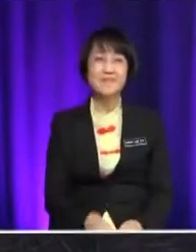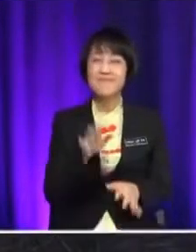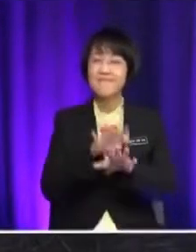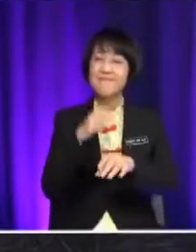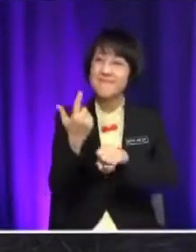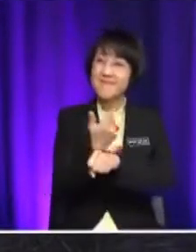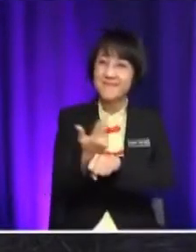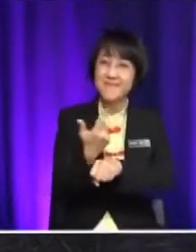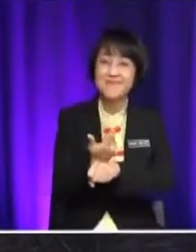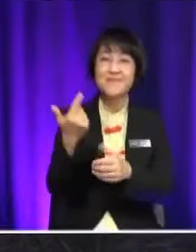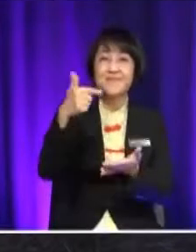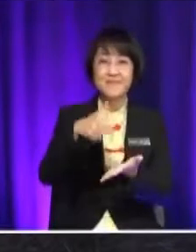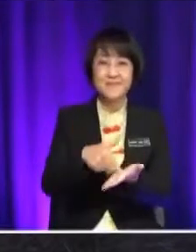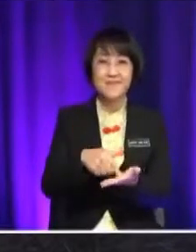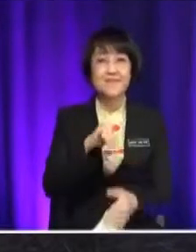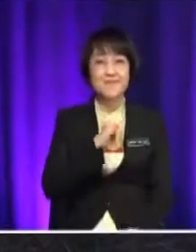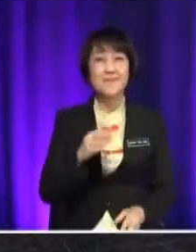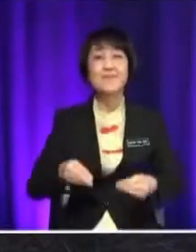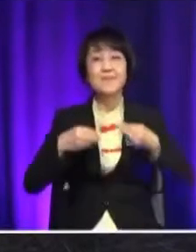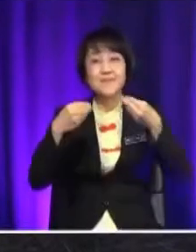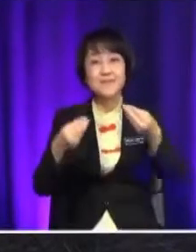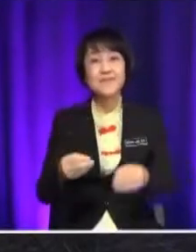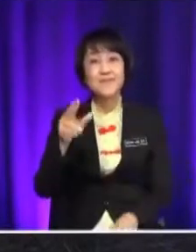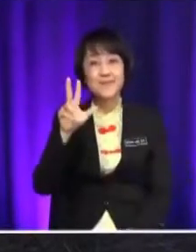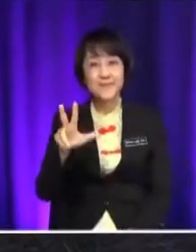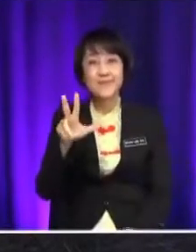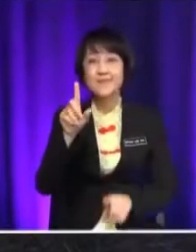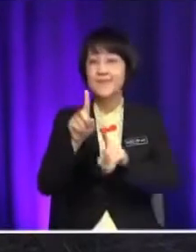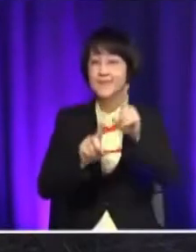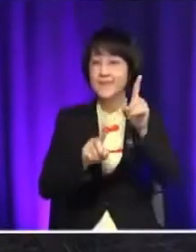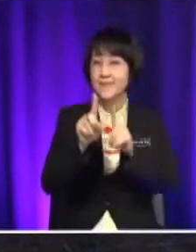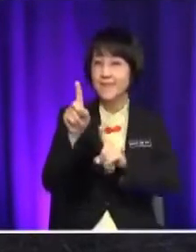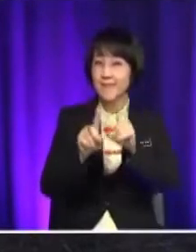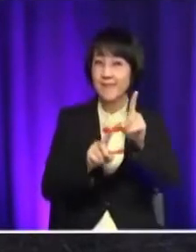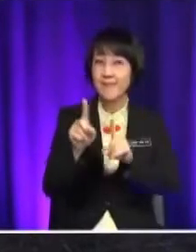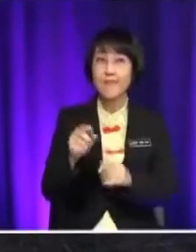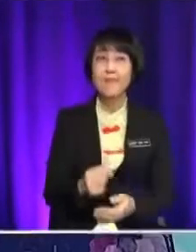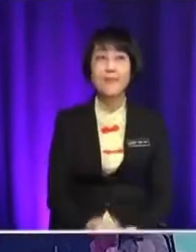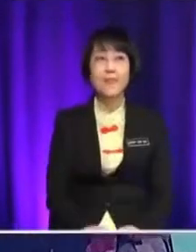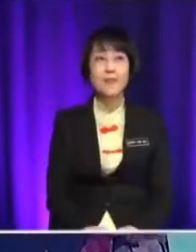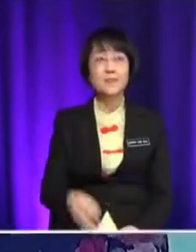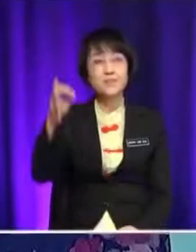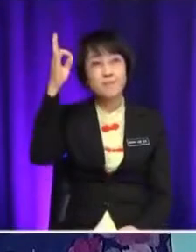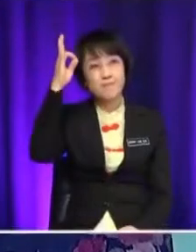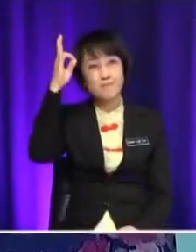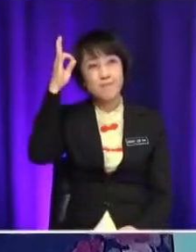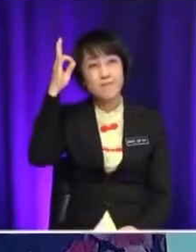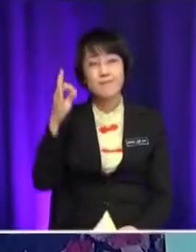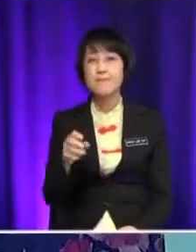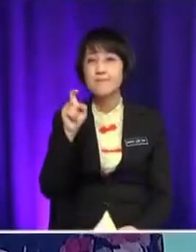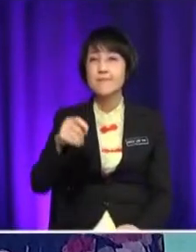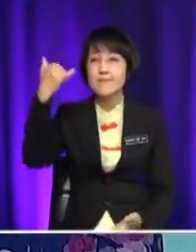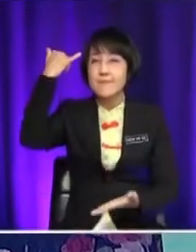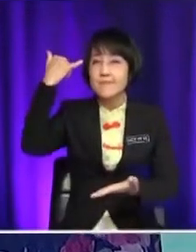Ya. Saya beri juga 3 bintang. 3 bintang. Cuma saya nak bagi tahu ya, Faizrin ni kena